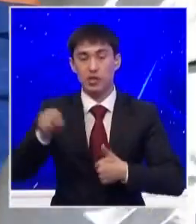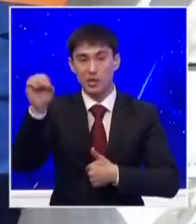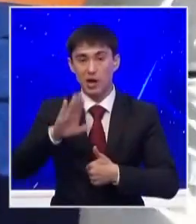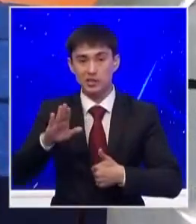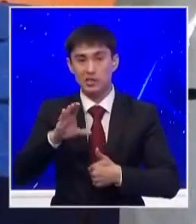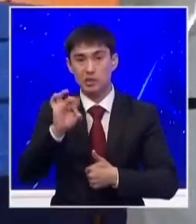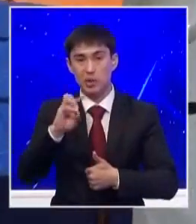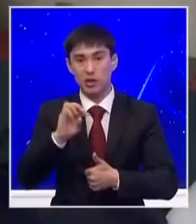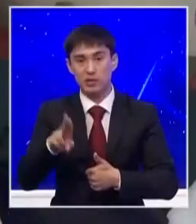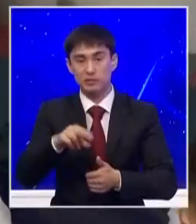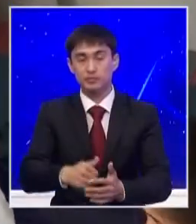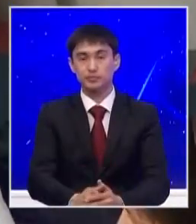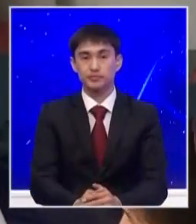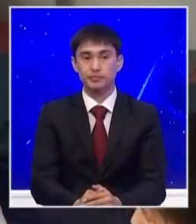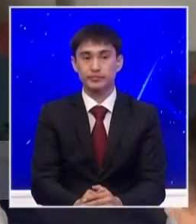Азии в Самарканде.